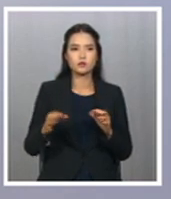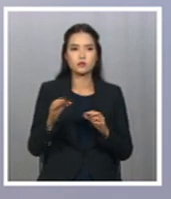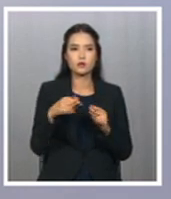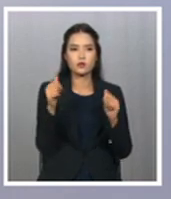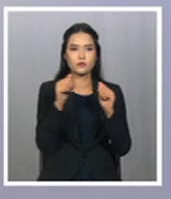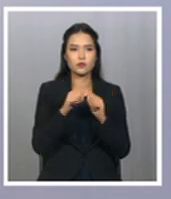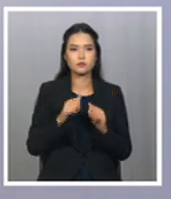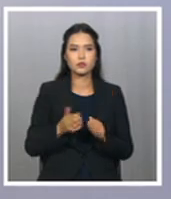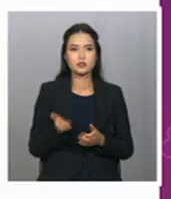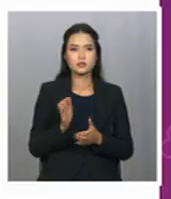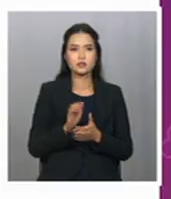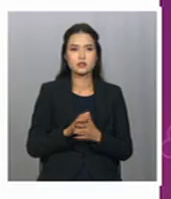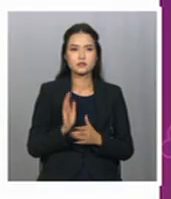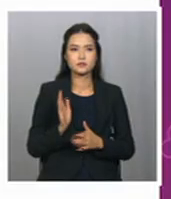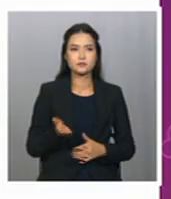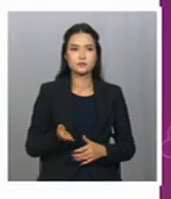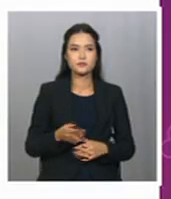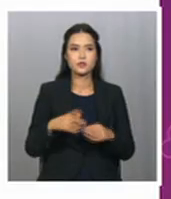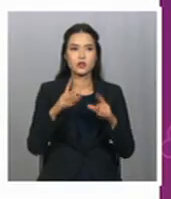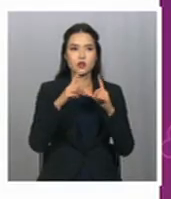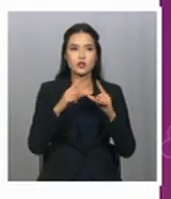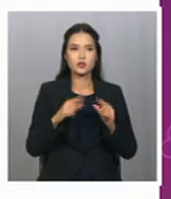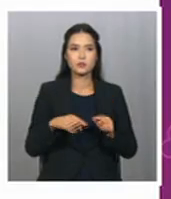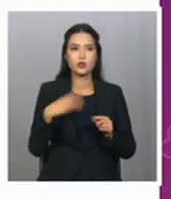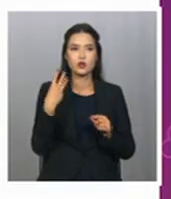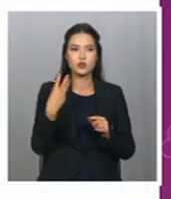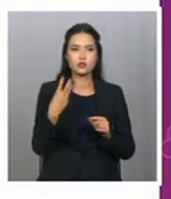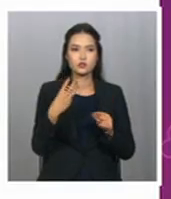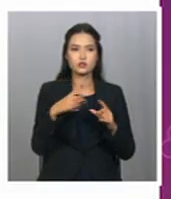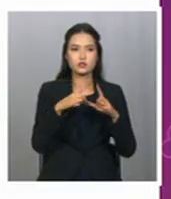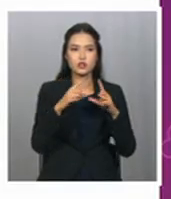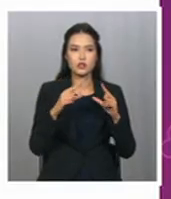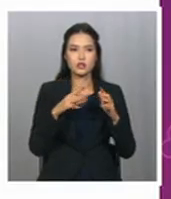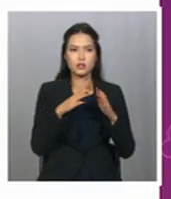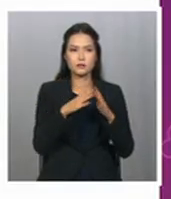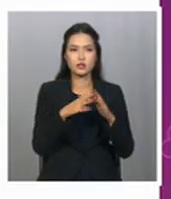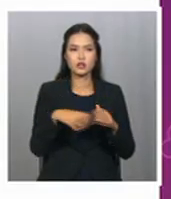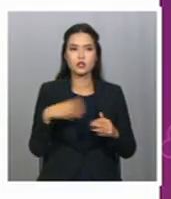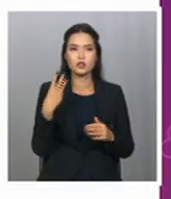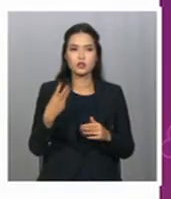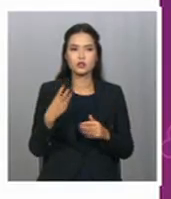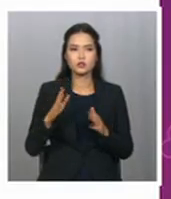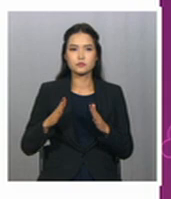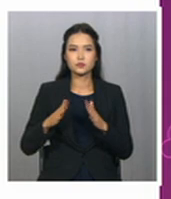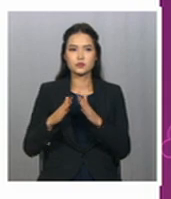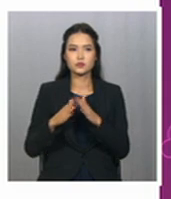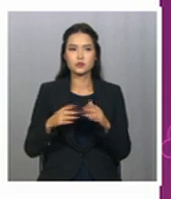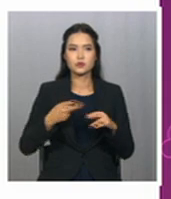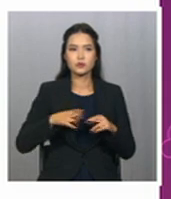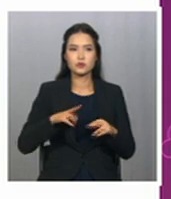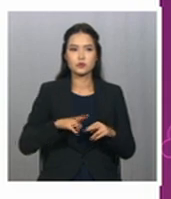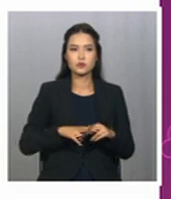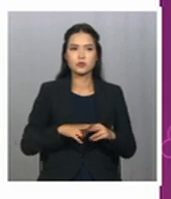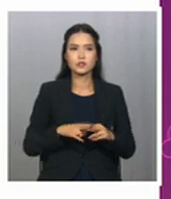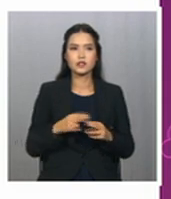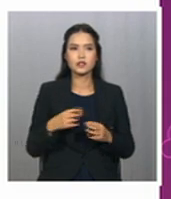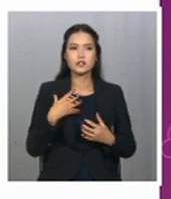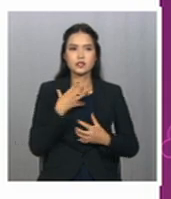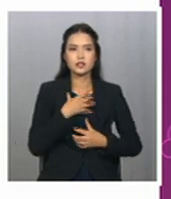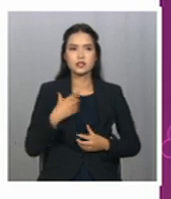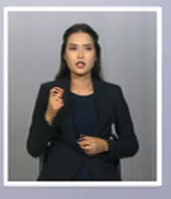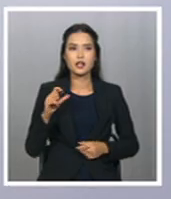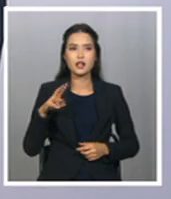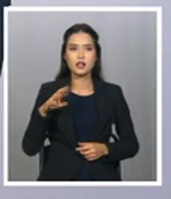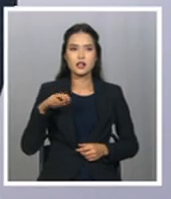формуласымен танысасыз. Үшбұрыштың үш қабырғасы мен үш бұрышын оның негізгі элементтері